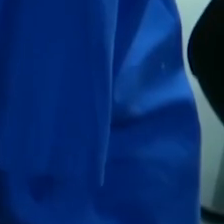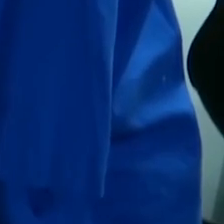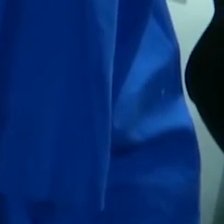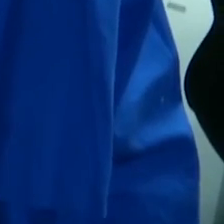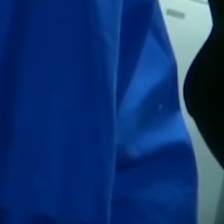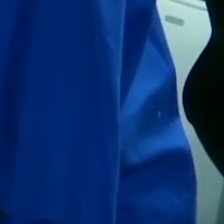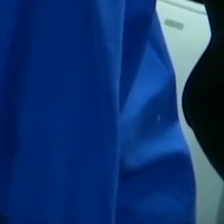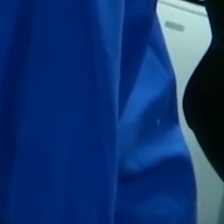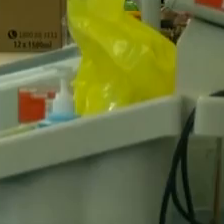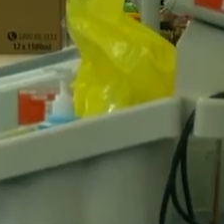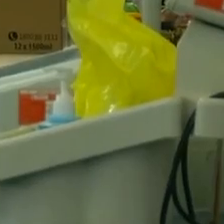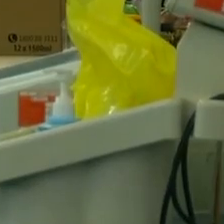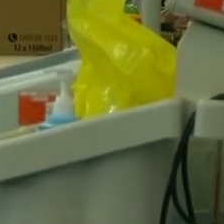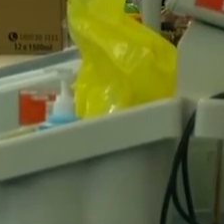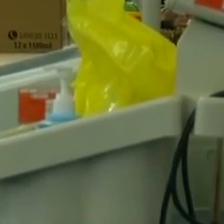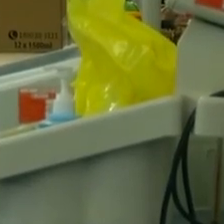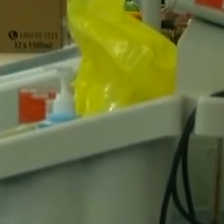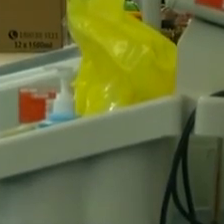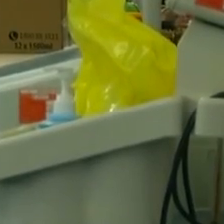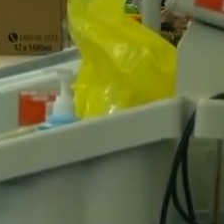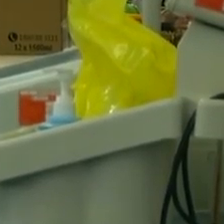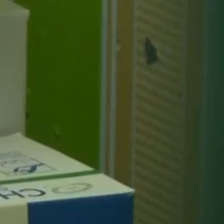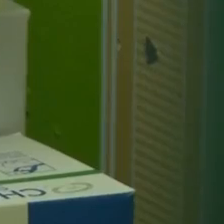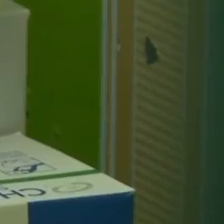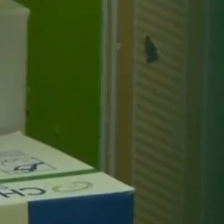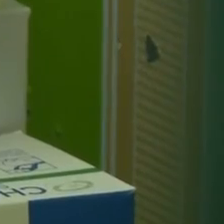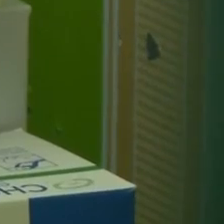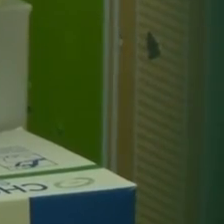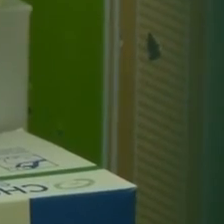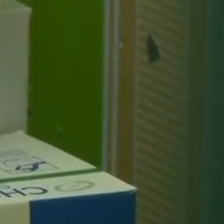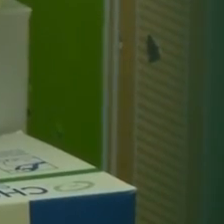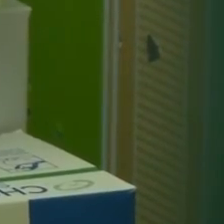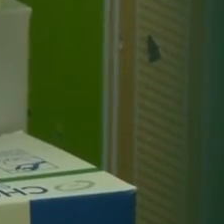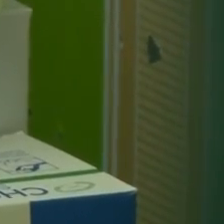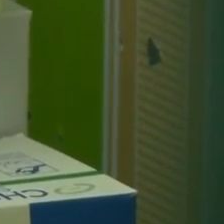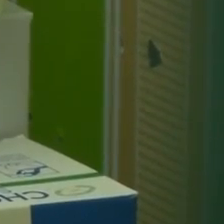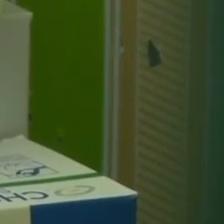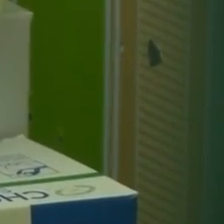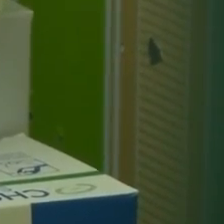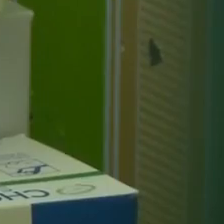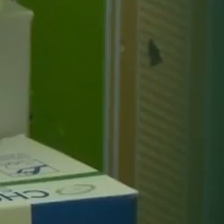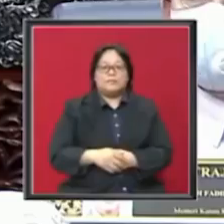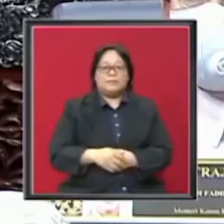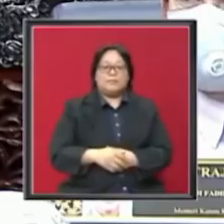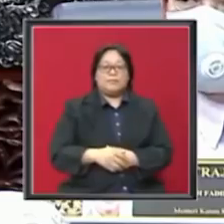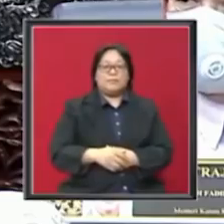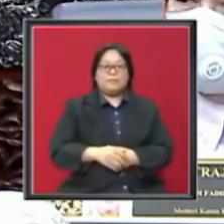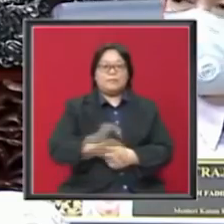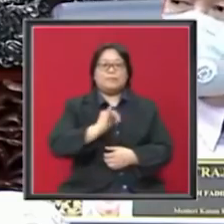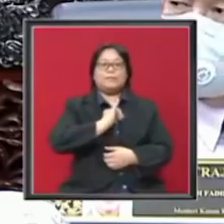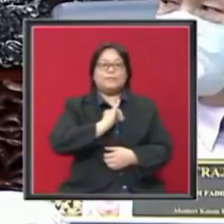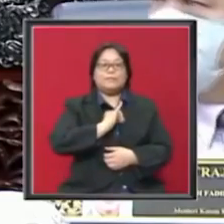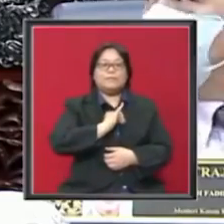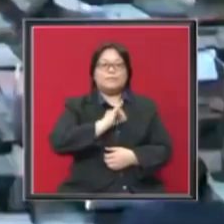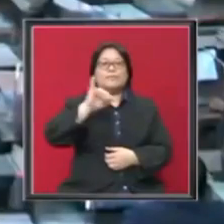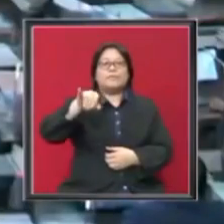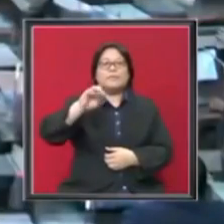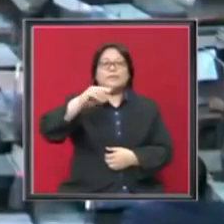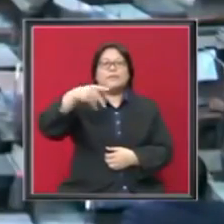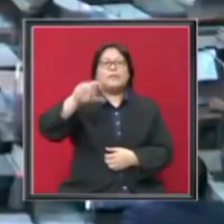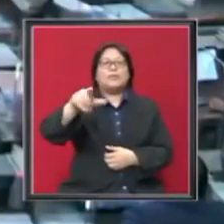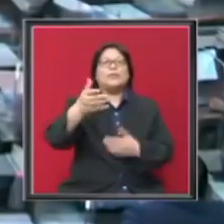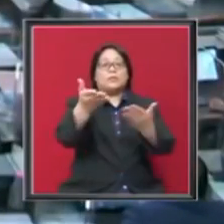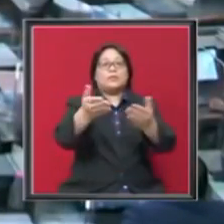digunakan bagi membantu sekian memerangi wawako Bisma base diseluruh negara kamis lalu ketika menggunung orang undang-undang